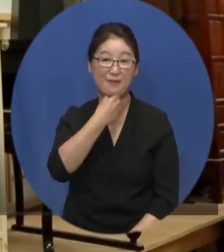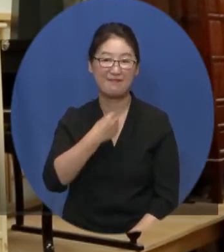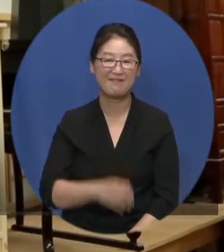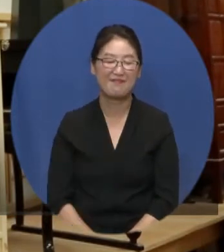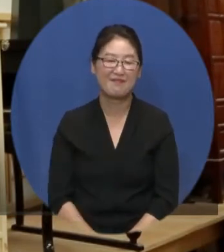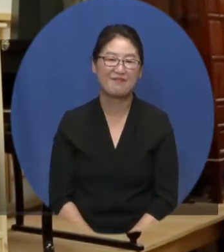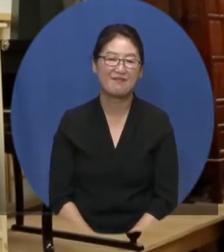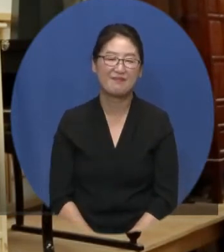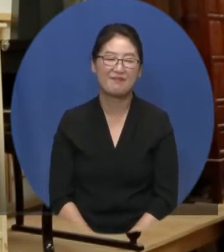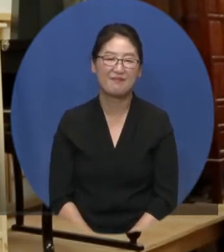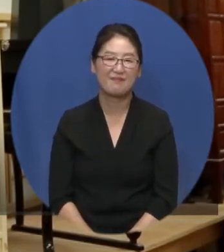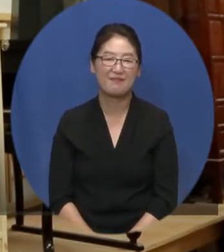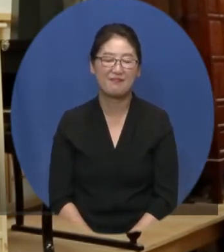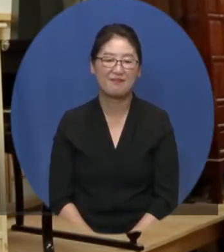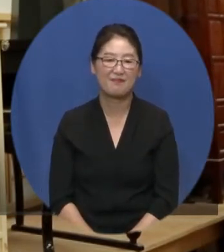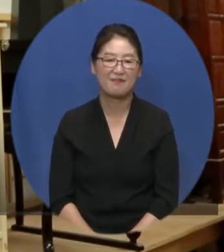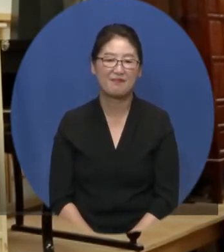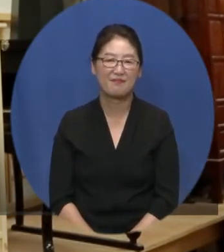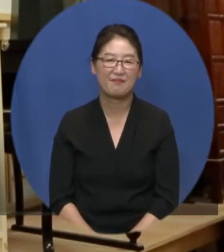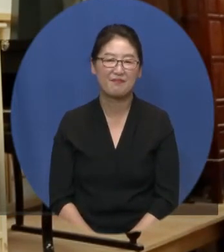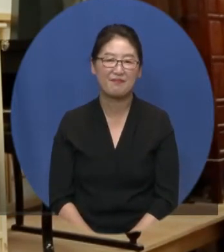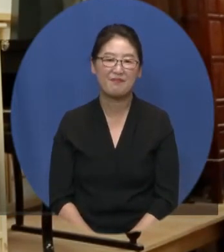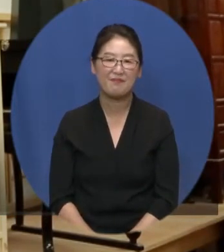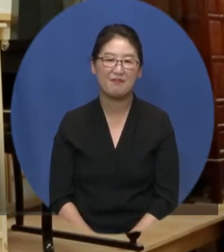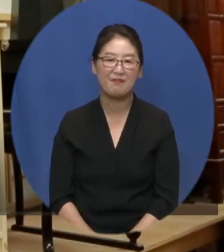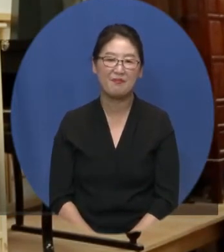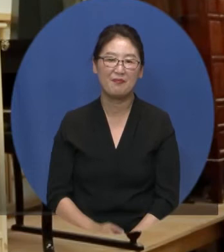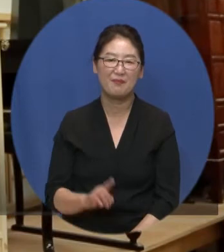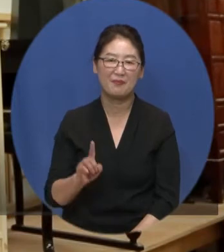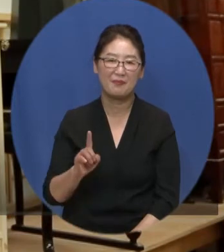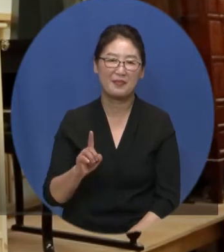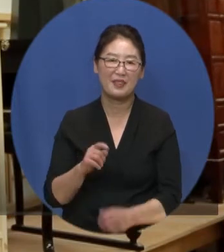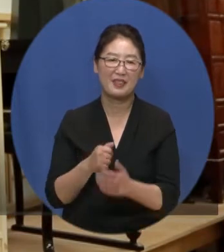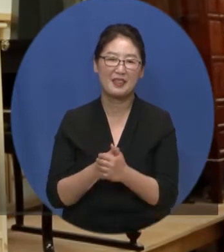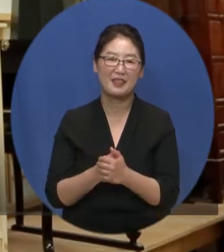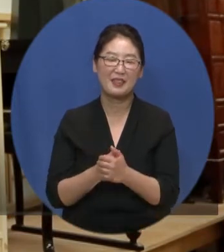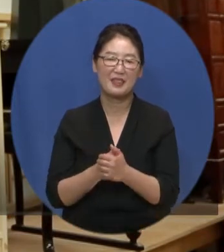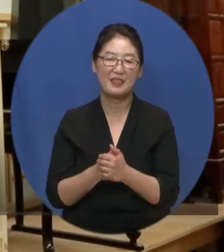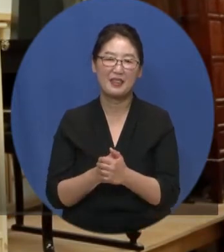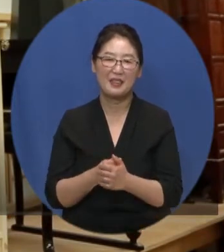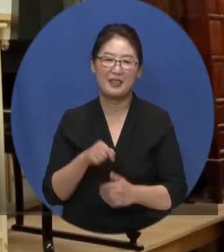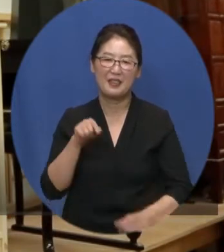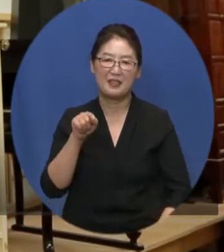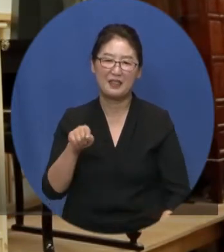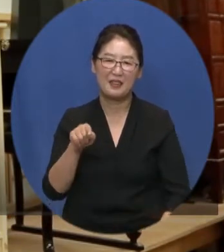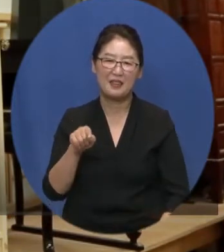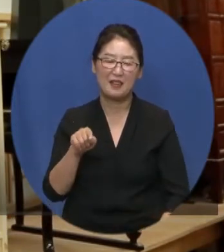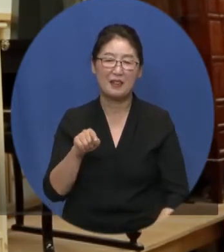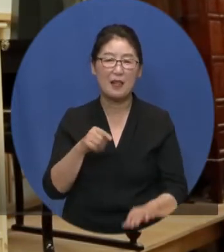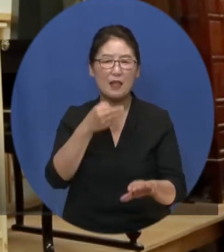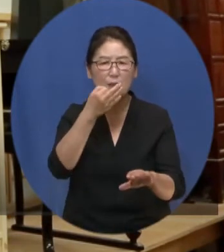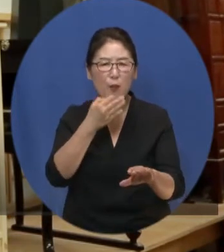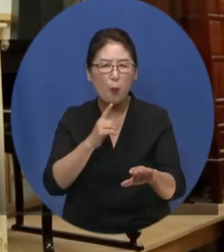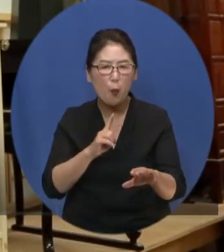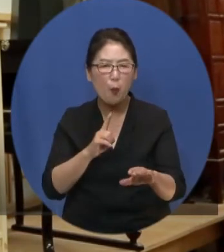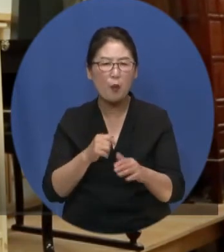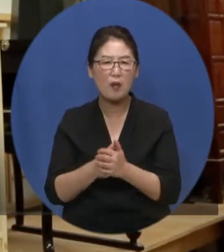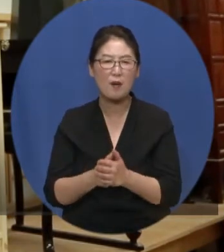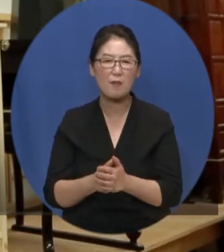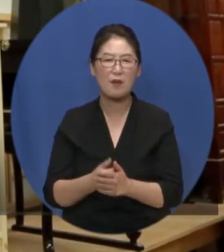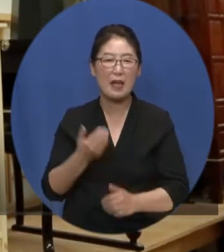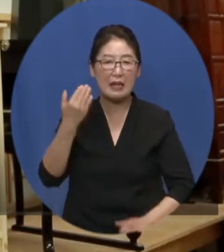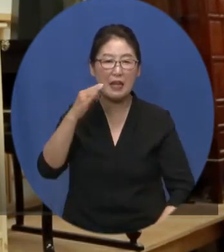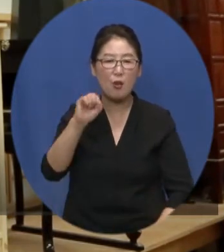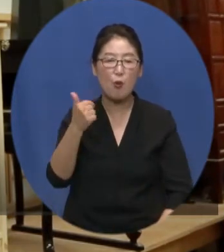거죠 그니까 이제 대부분 다 자기 살 깍아 먹고 있어요 지금 정말 마음에 품게 예전에는 원목가구 들이